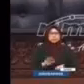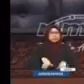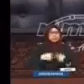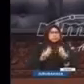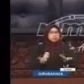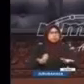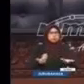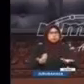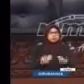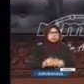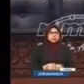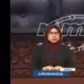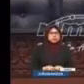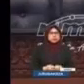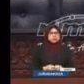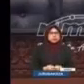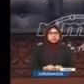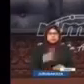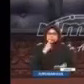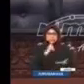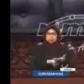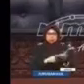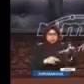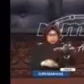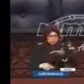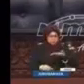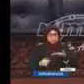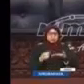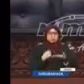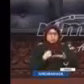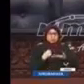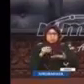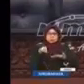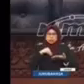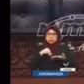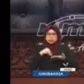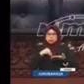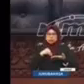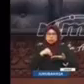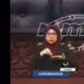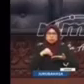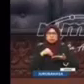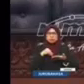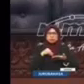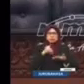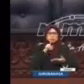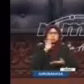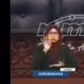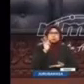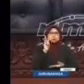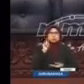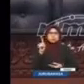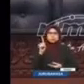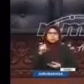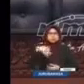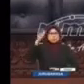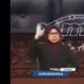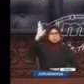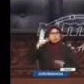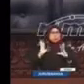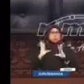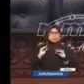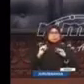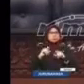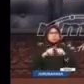Bagaimana mungkin warta yang diberikan kepada saya ini pada tahun 1971 ini dimentangkan